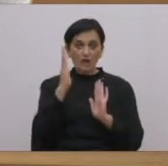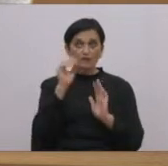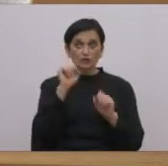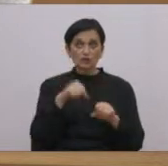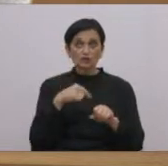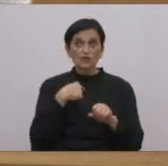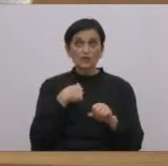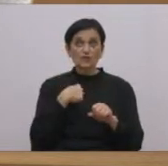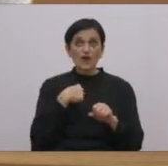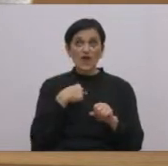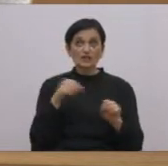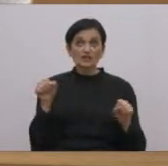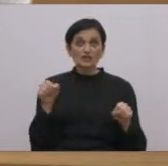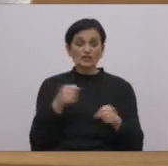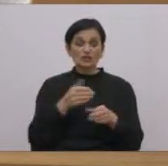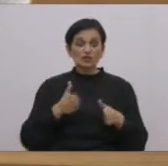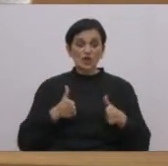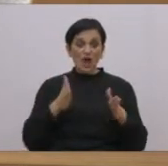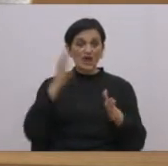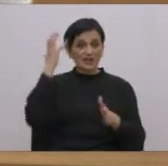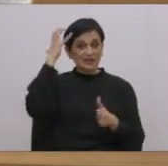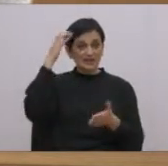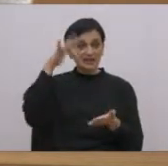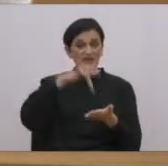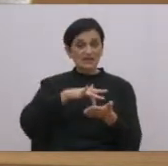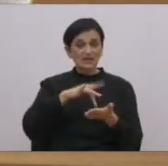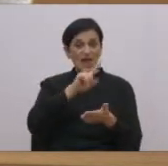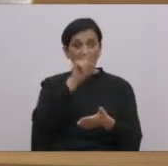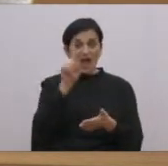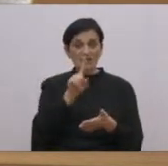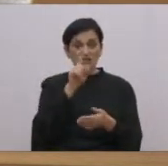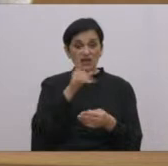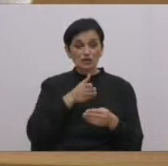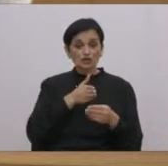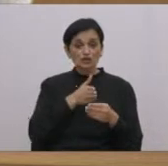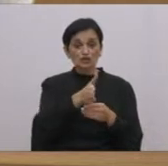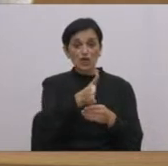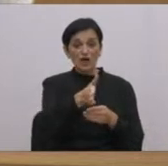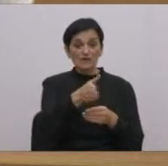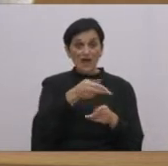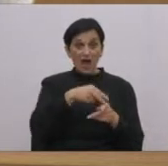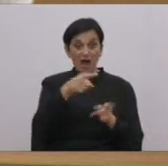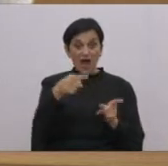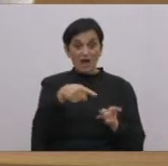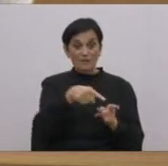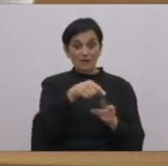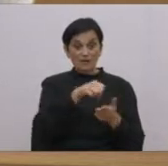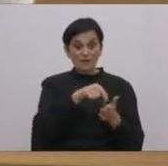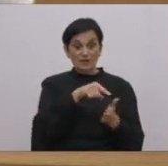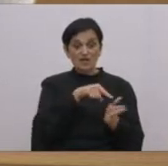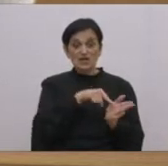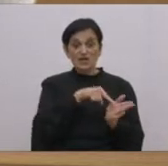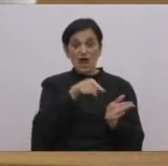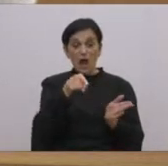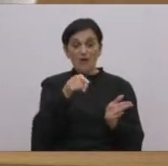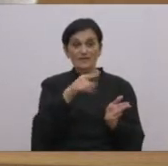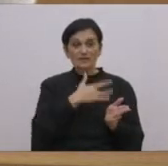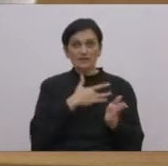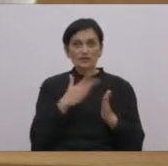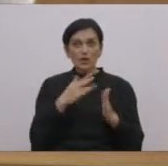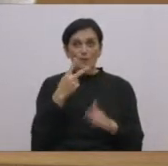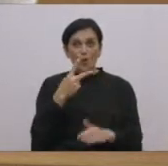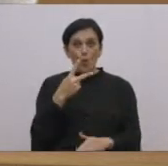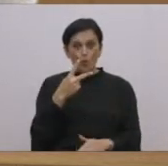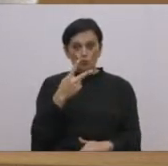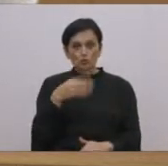ჩხაროსნული გზით თელავში მართლა 1 საათში ჩავიდეთ და აი ამ მონაკვეთის გავლა როგორც წესი დაახლოებით 20